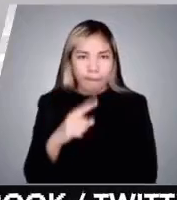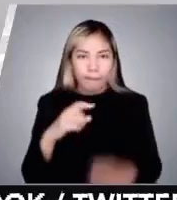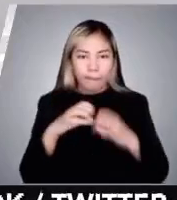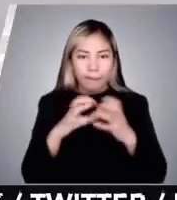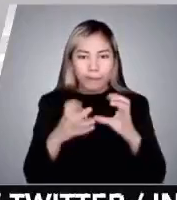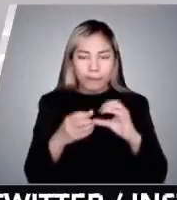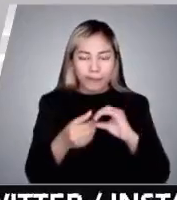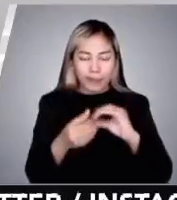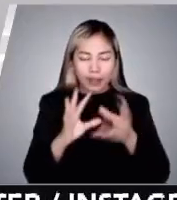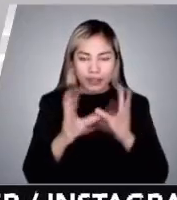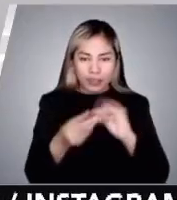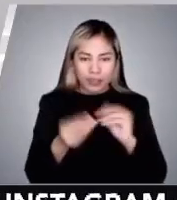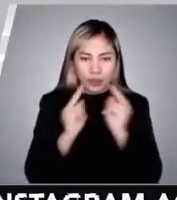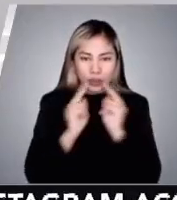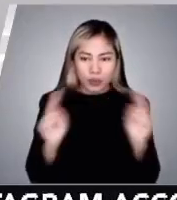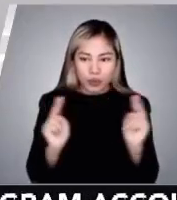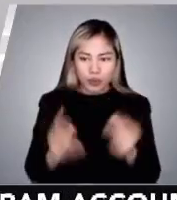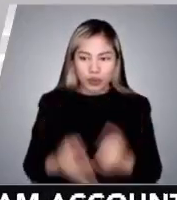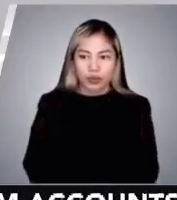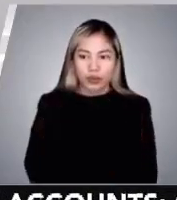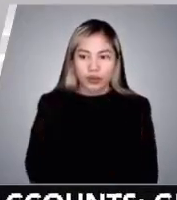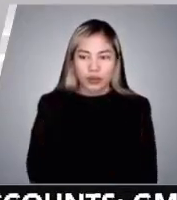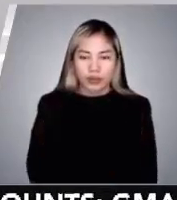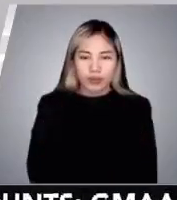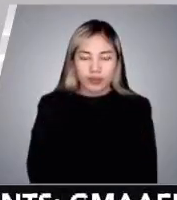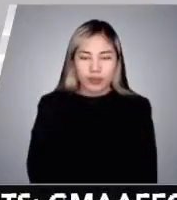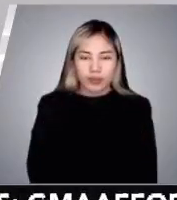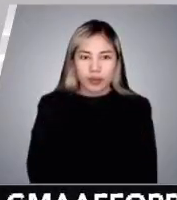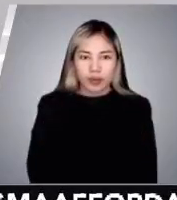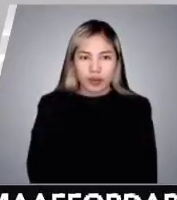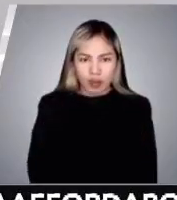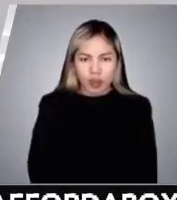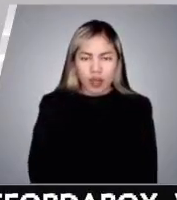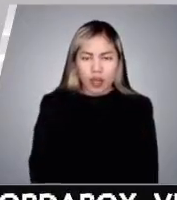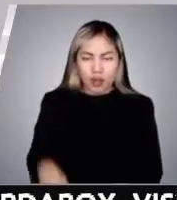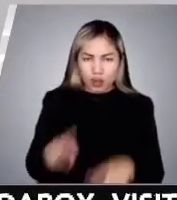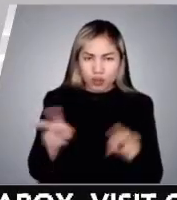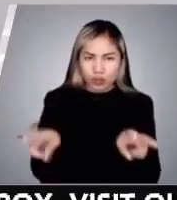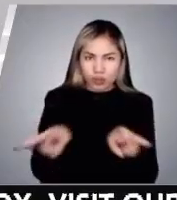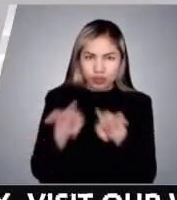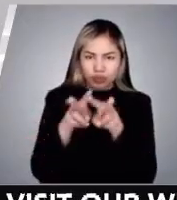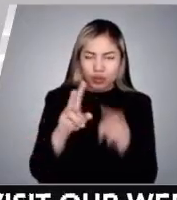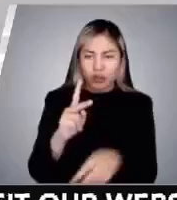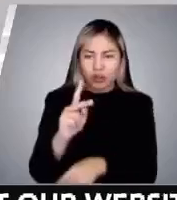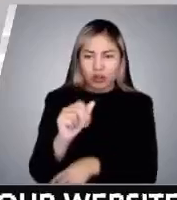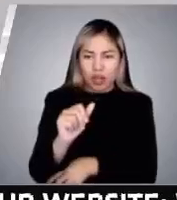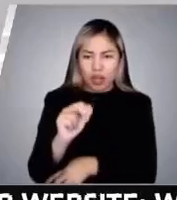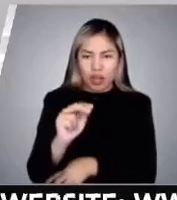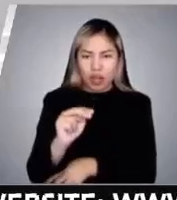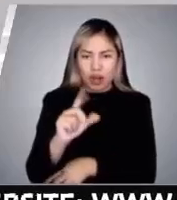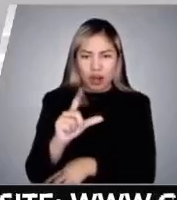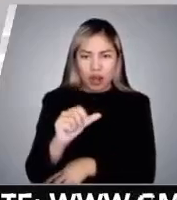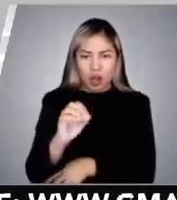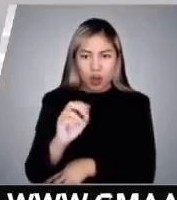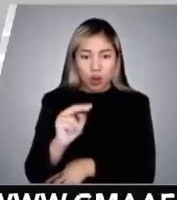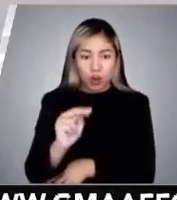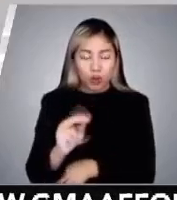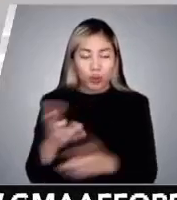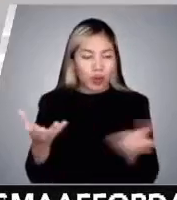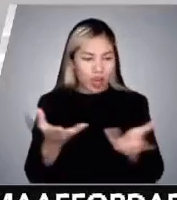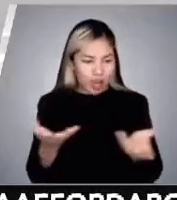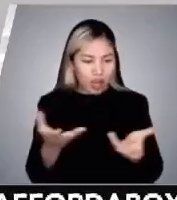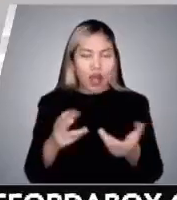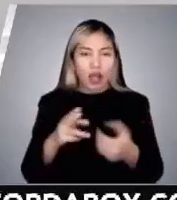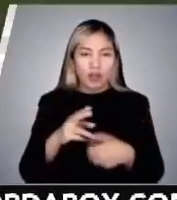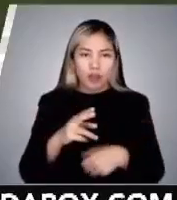Mahigit 11,000 na tonelada ng sulfur dioxide ang ibinuga ng Bulkang Kanlaon sa Negros Island sa loob lamang ng 24 oras